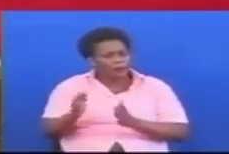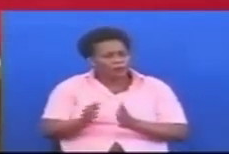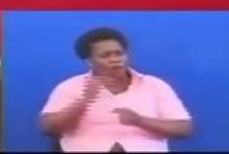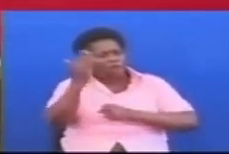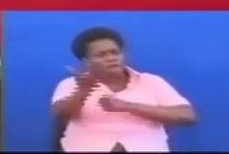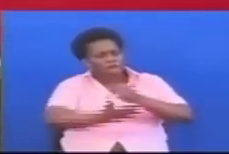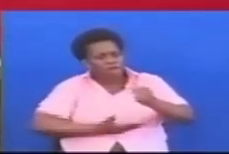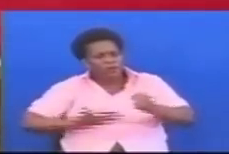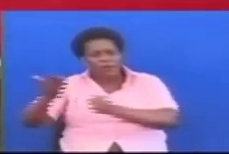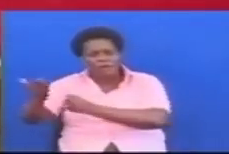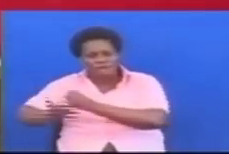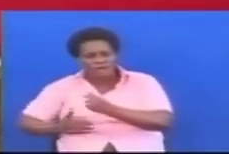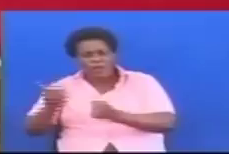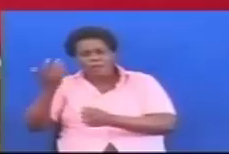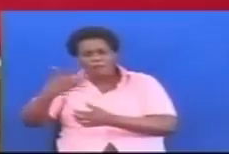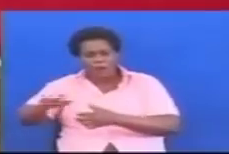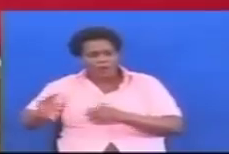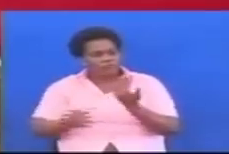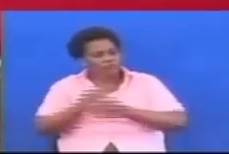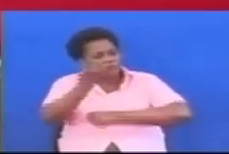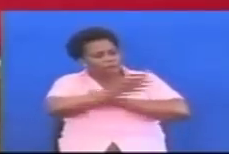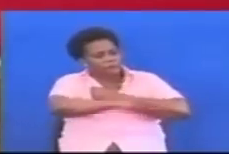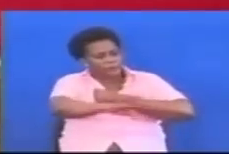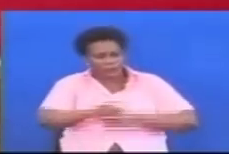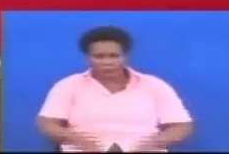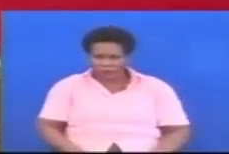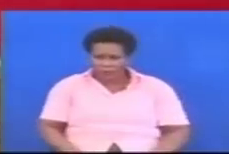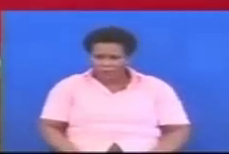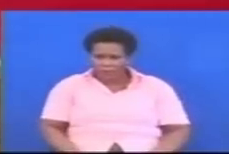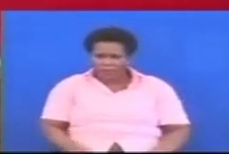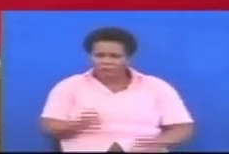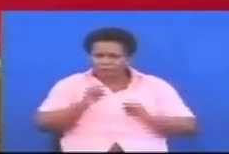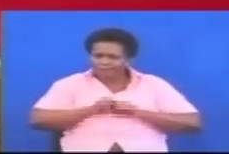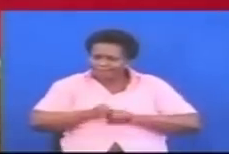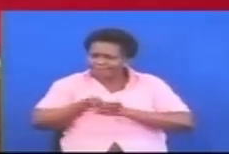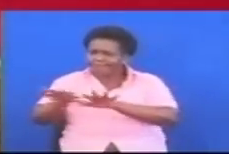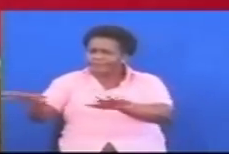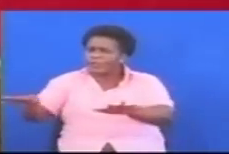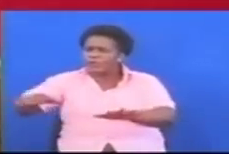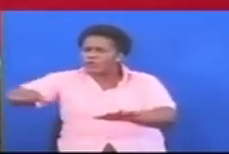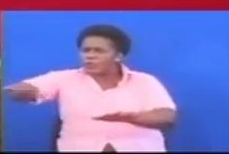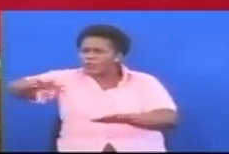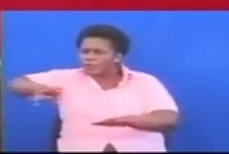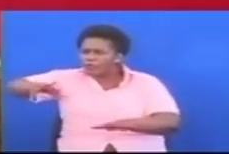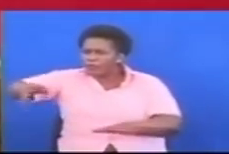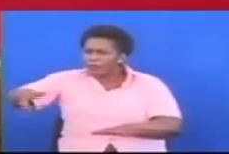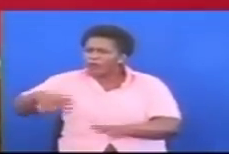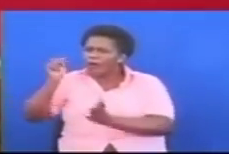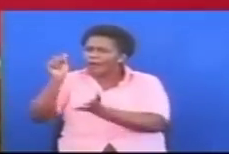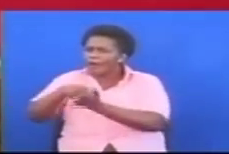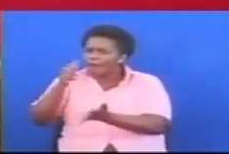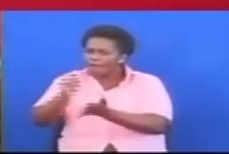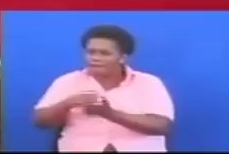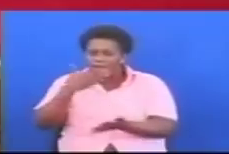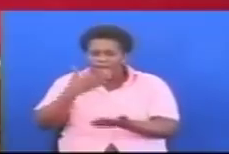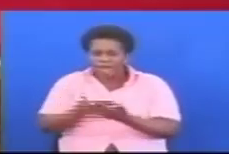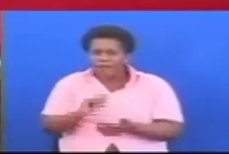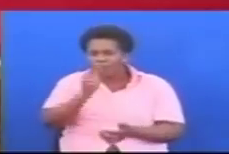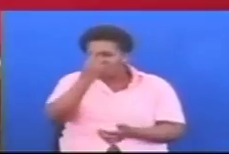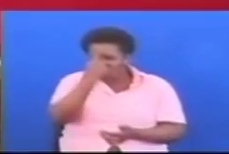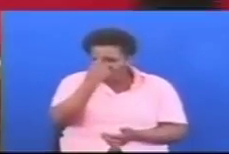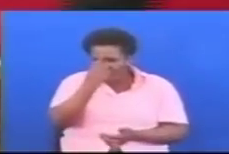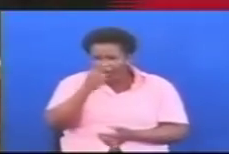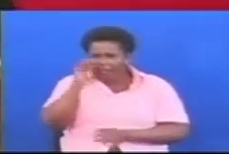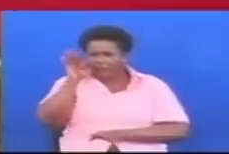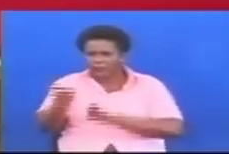katika mikoa yenye uhaba wa maji kama vile mikoa ya Dodoma, Singida, Manyara kwa ajili ya matumizi mbalimbali yakiwemo majumbani